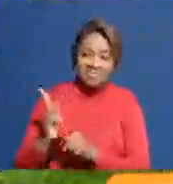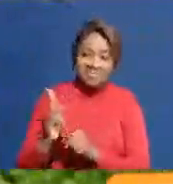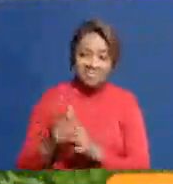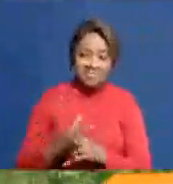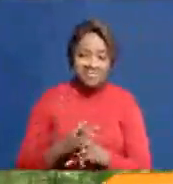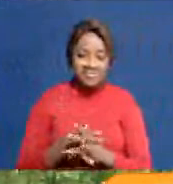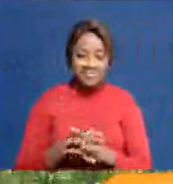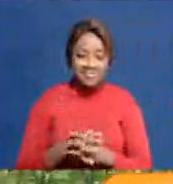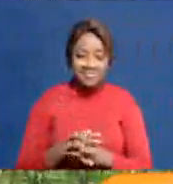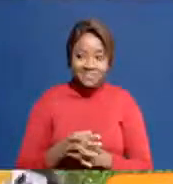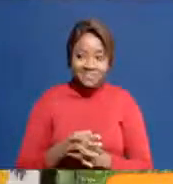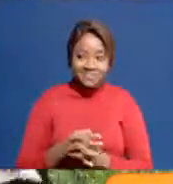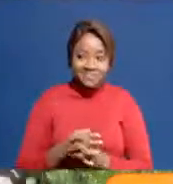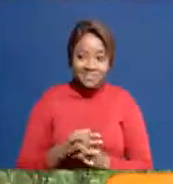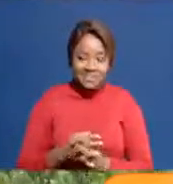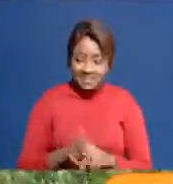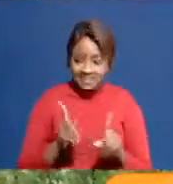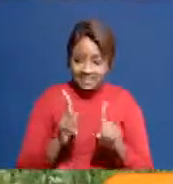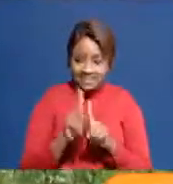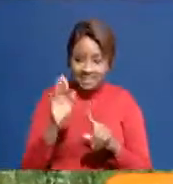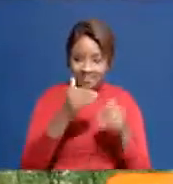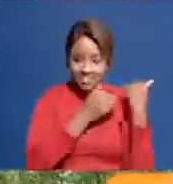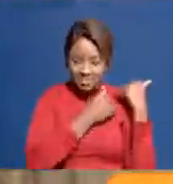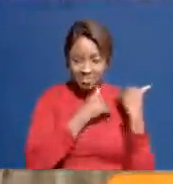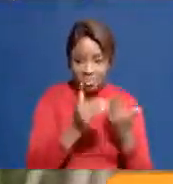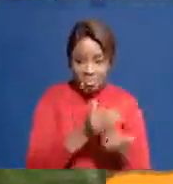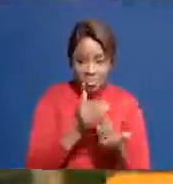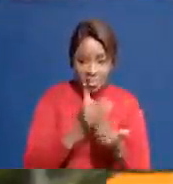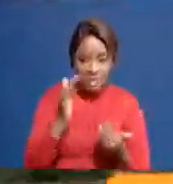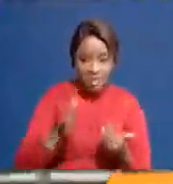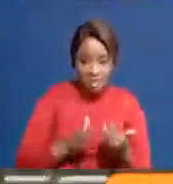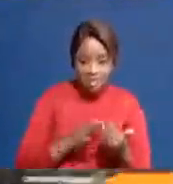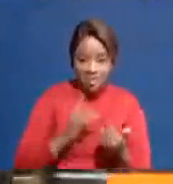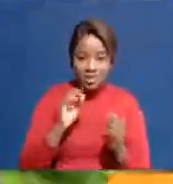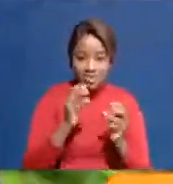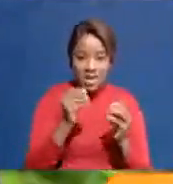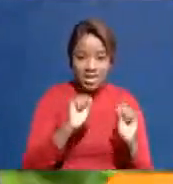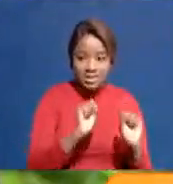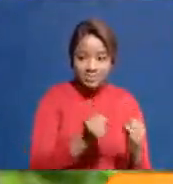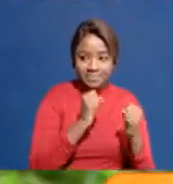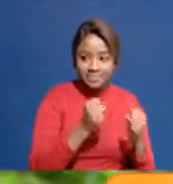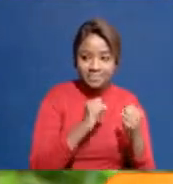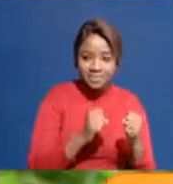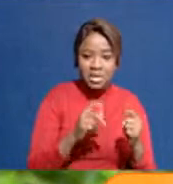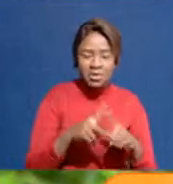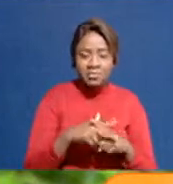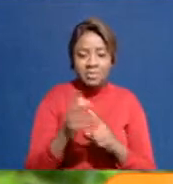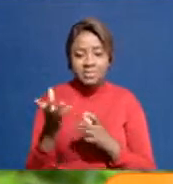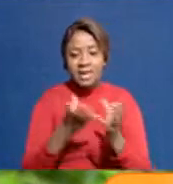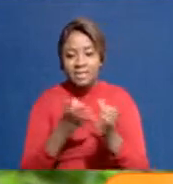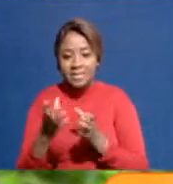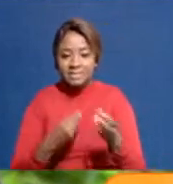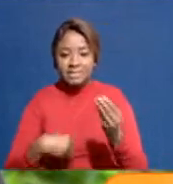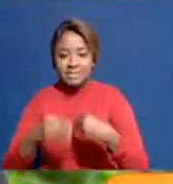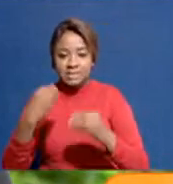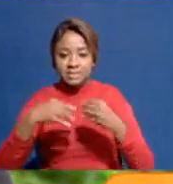hilo, Yvonne anasimamia kikundi cha kina mama cha kuwekeza hela. Nikaanza biashara ya kuuza